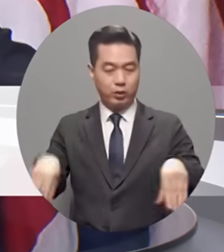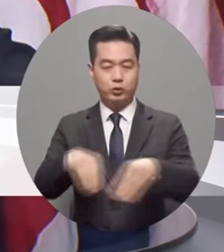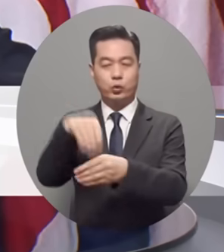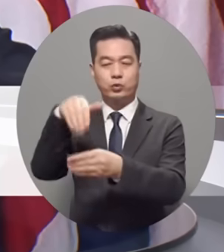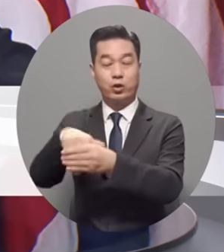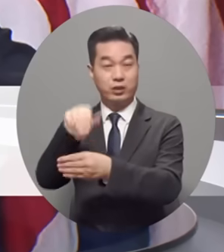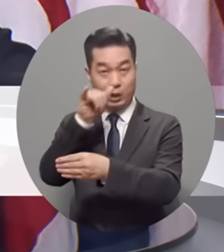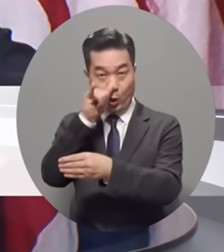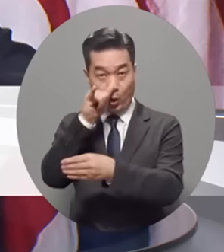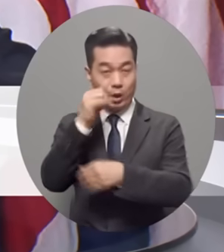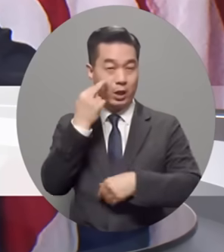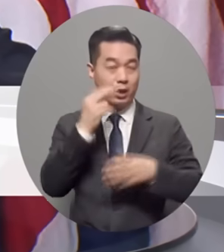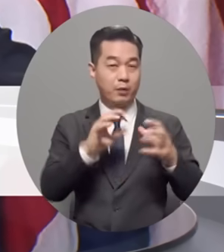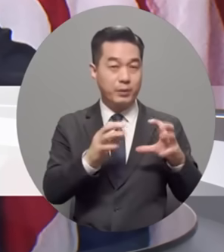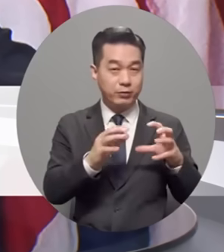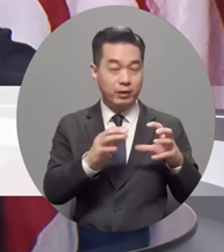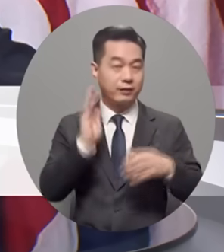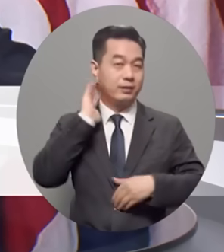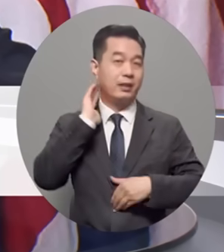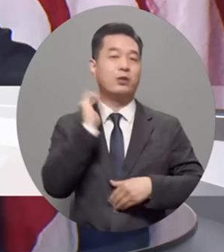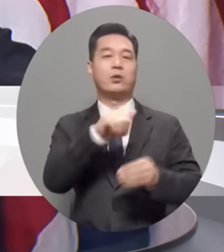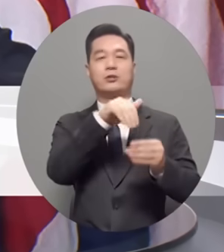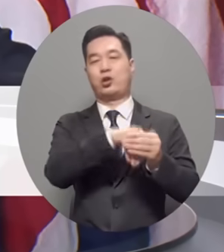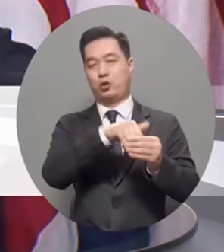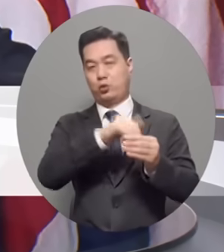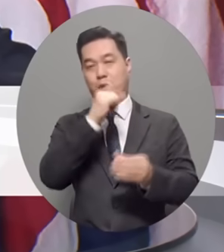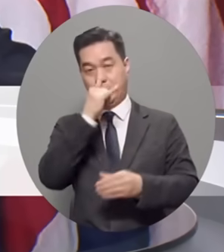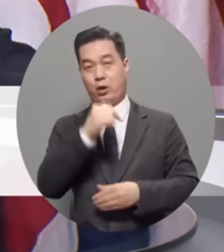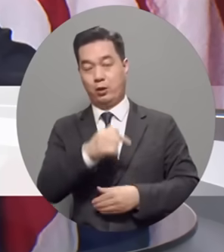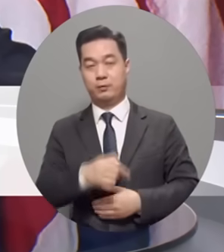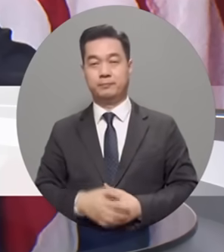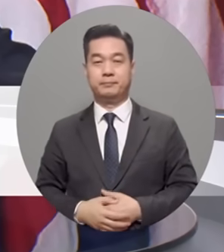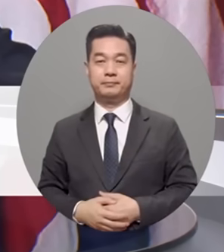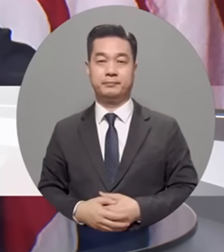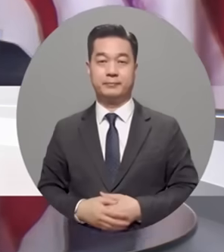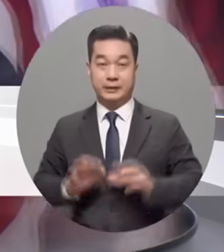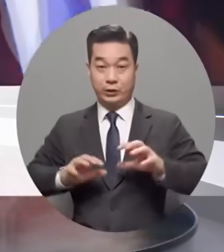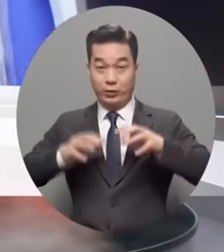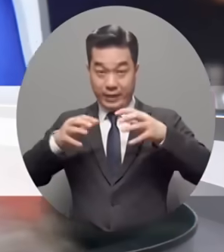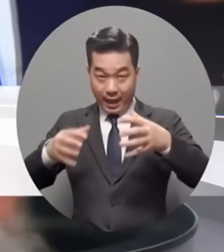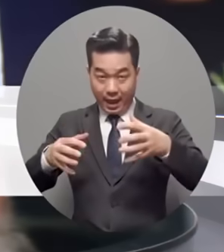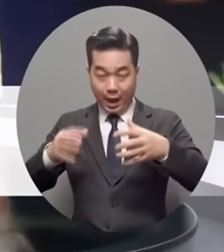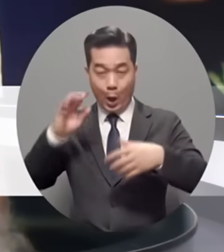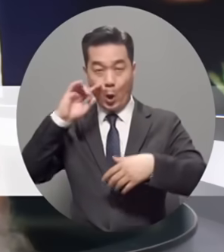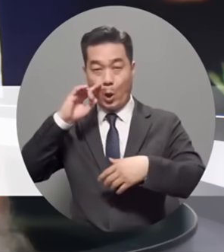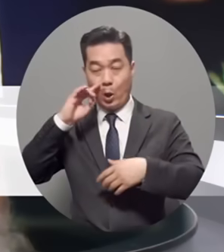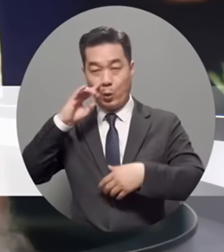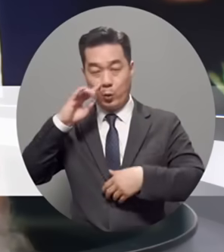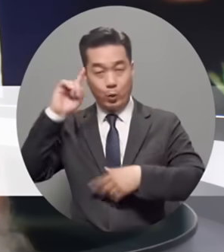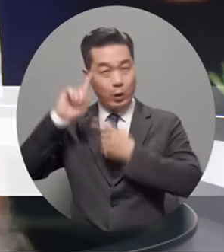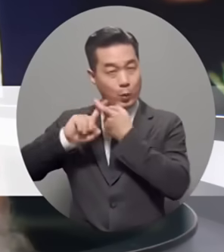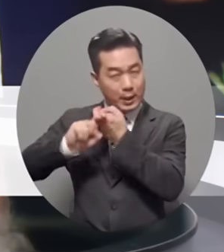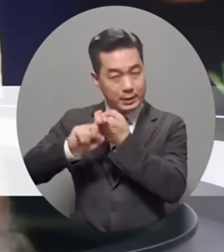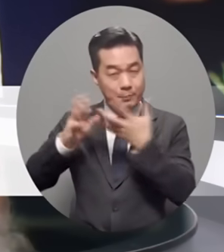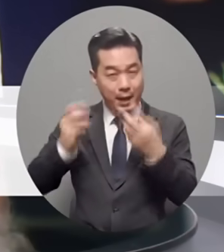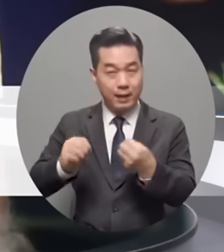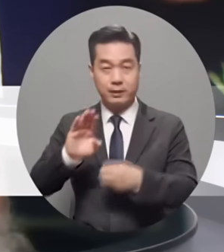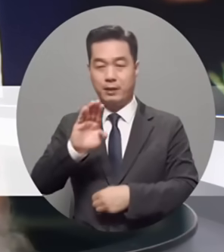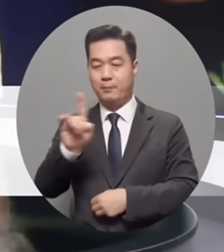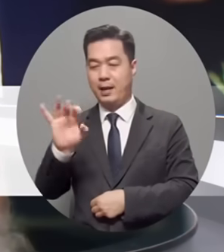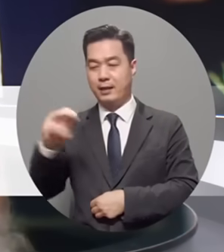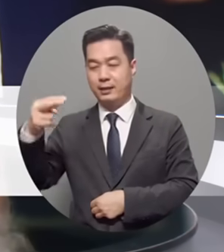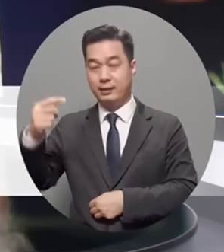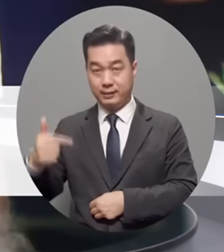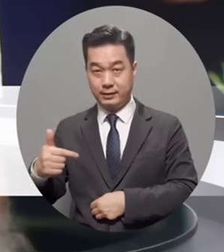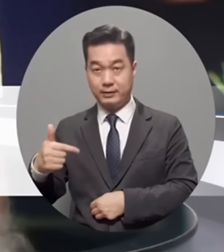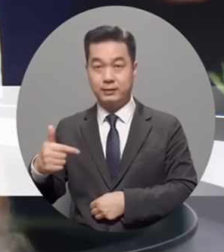치러지고 미국에서는 대통령 선거가 열리죠. 전 세계 이목이 집중되고 있는 미국 대선, 바이든 대통령과 트럼프